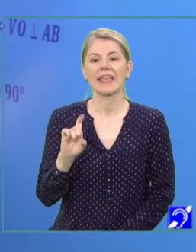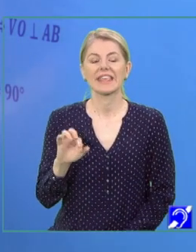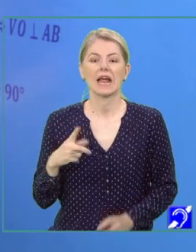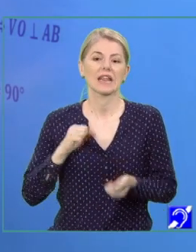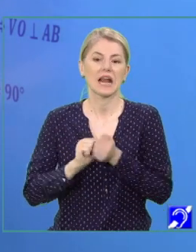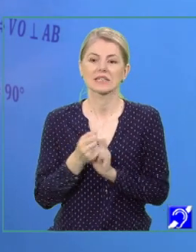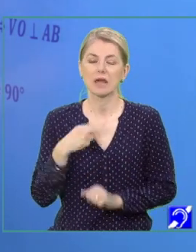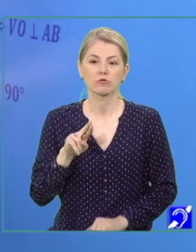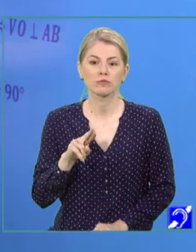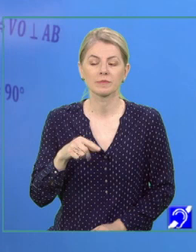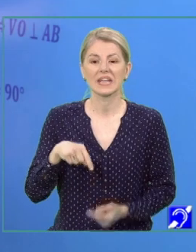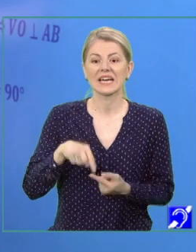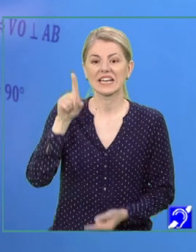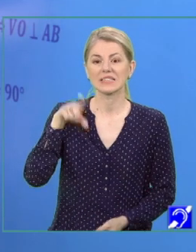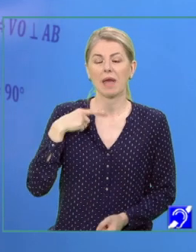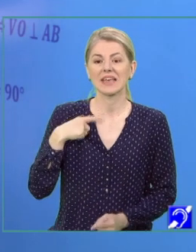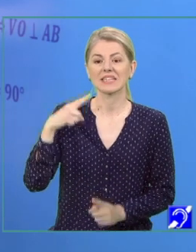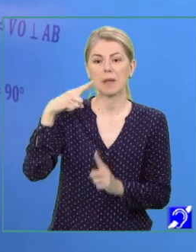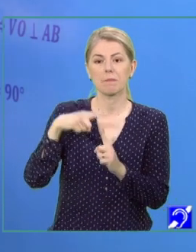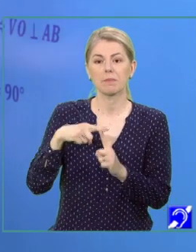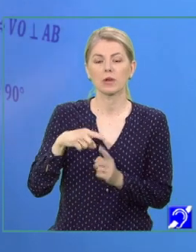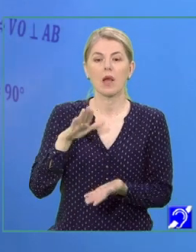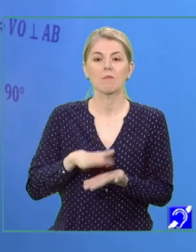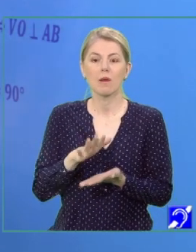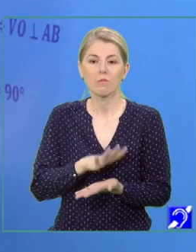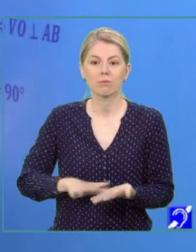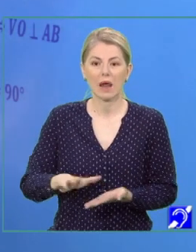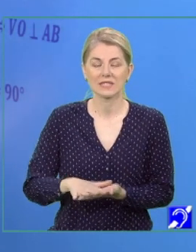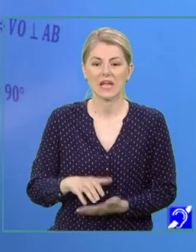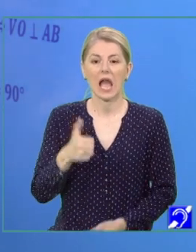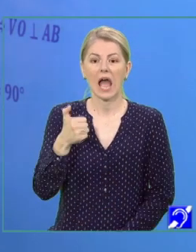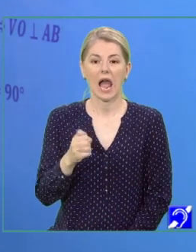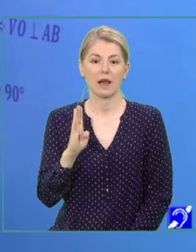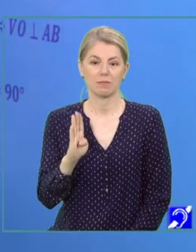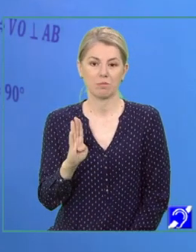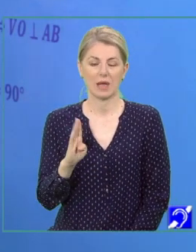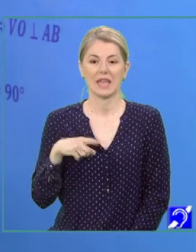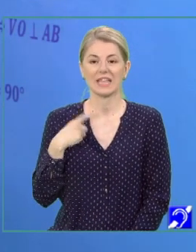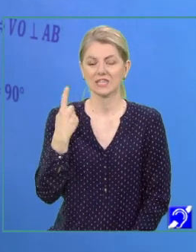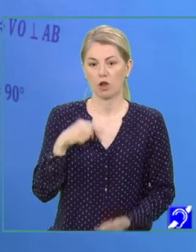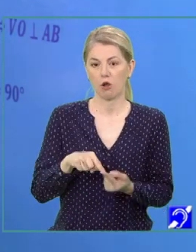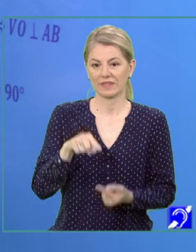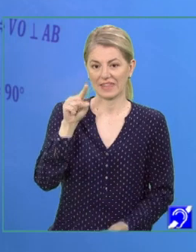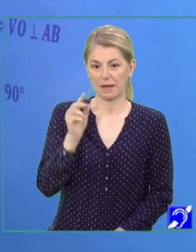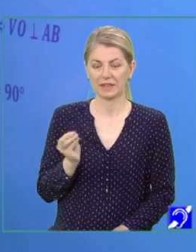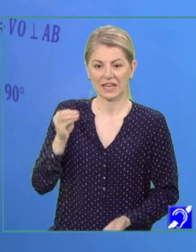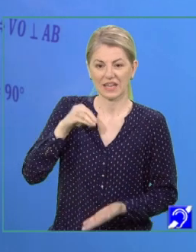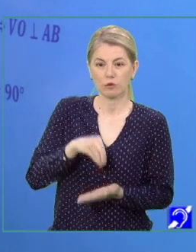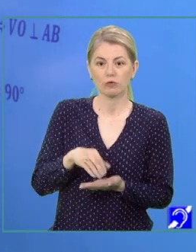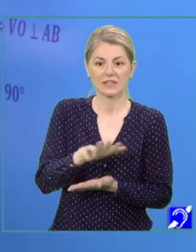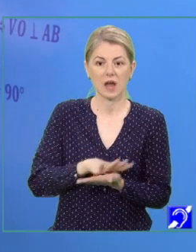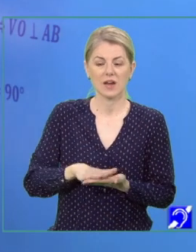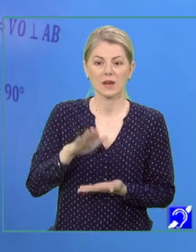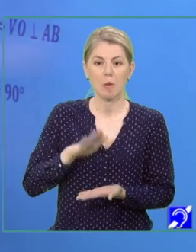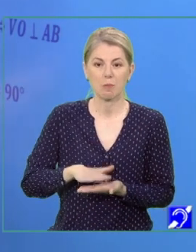este perpendiculară pe planul bazei. Am scris aici, AB este o dreaptă inclusă în planul